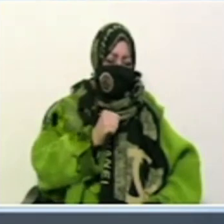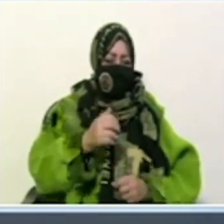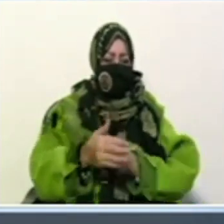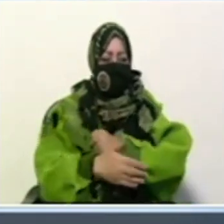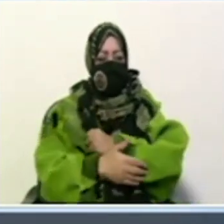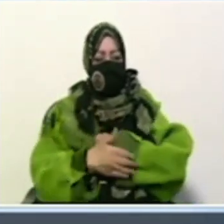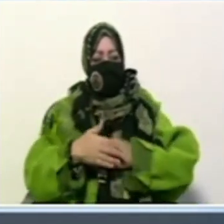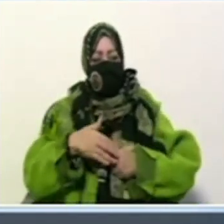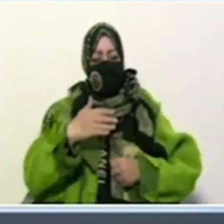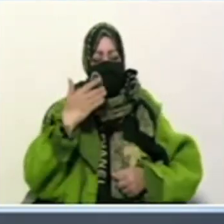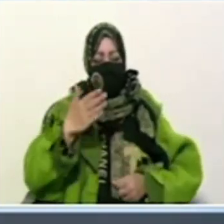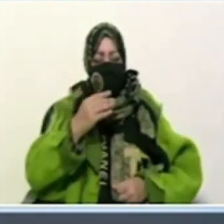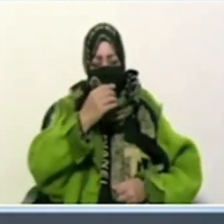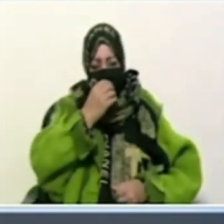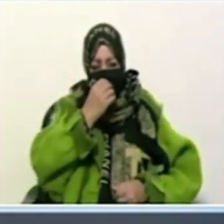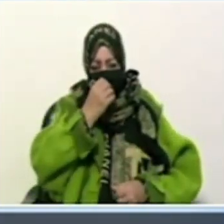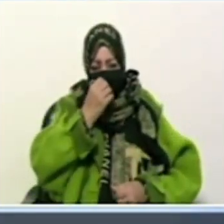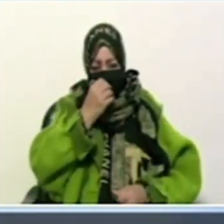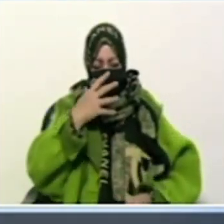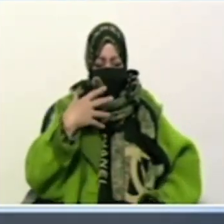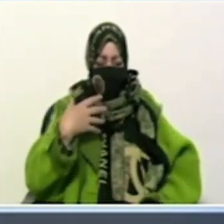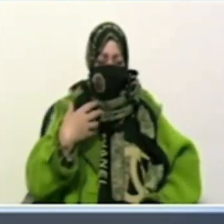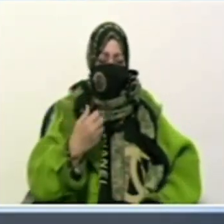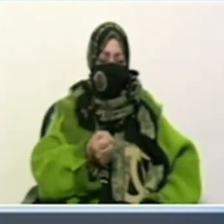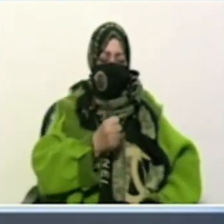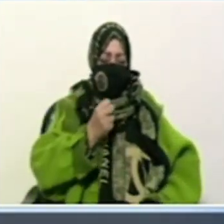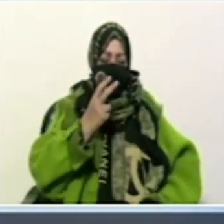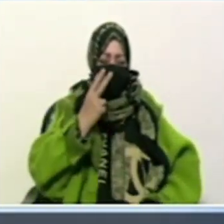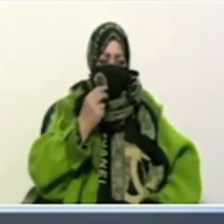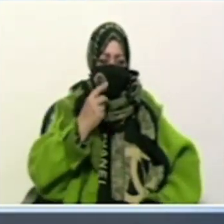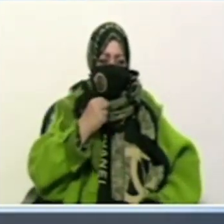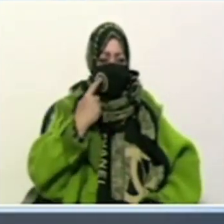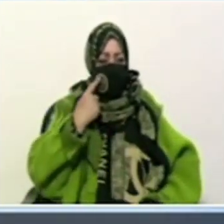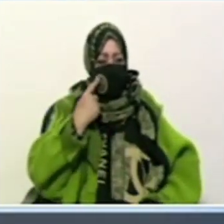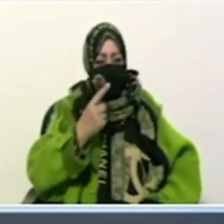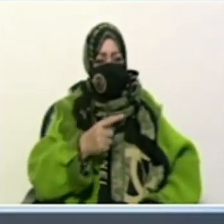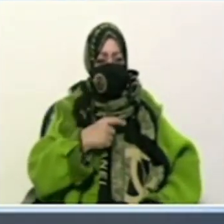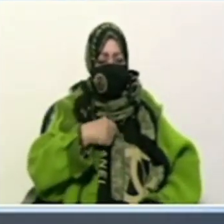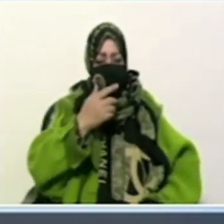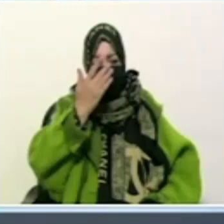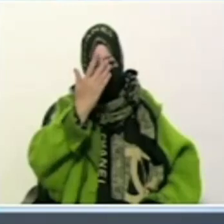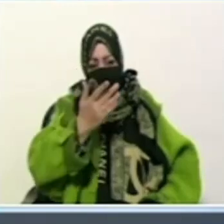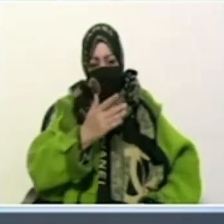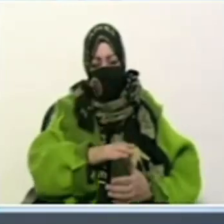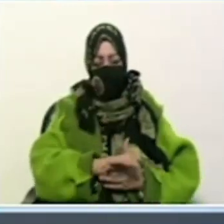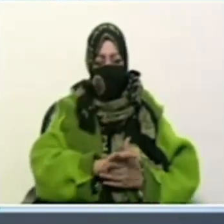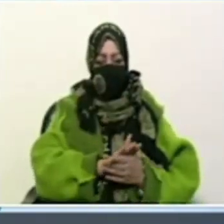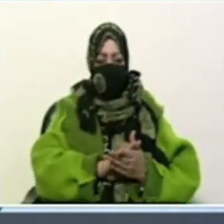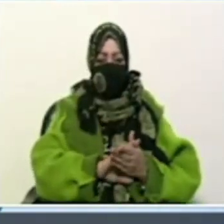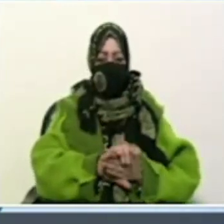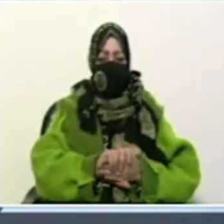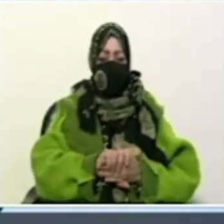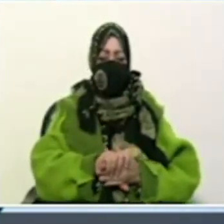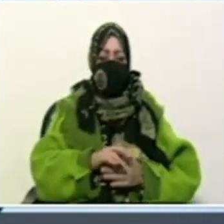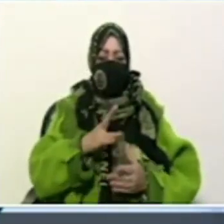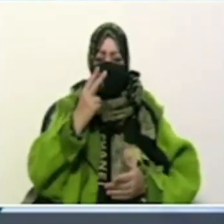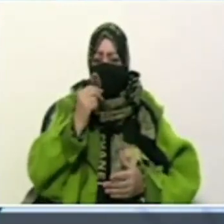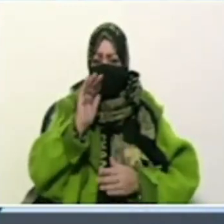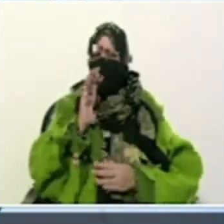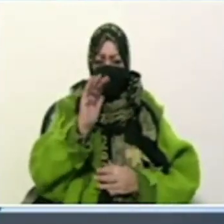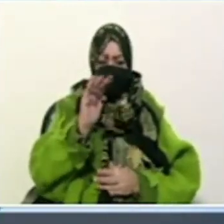ولده ويجزي ولا بأس. كذلك لو معنا اتصال لعله